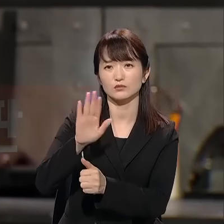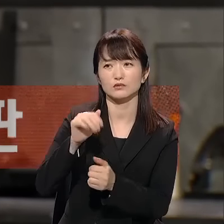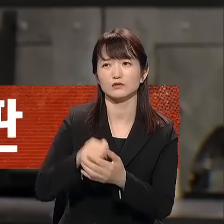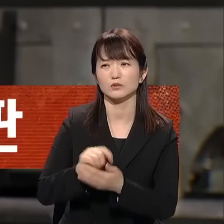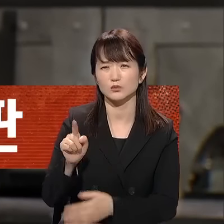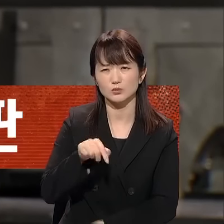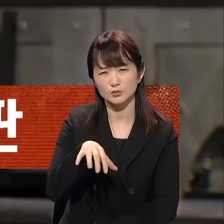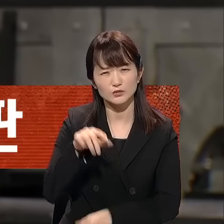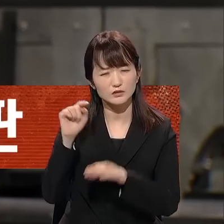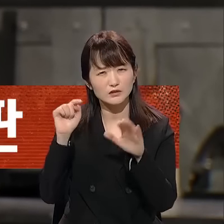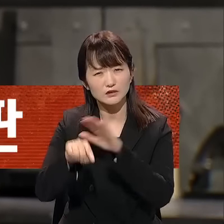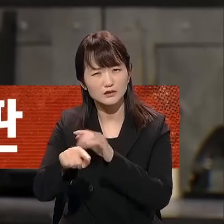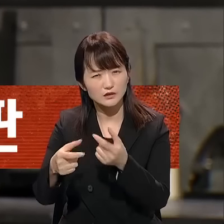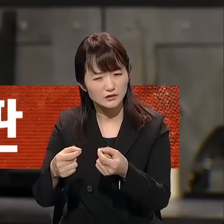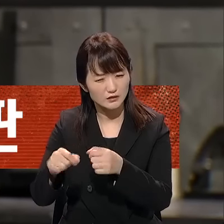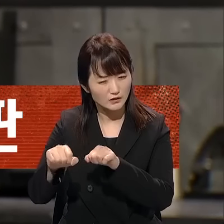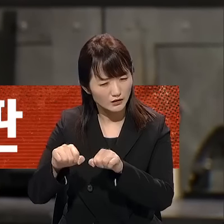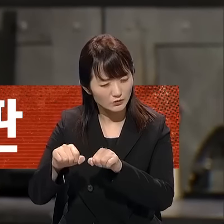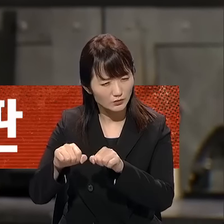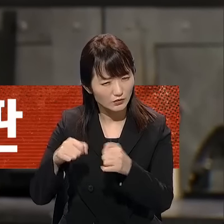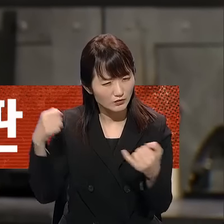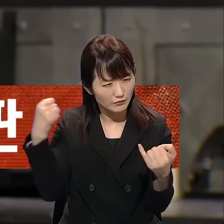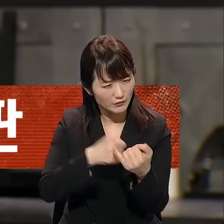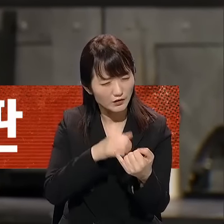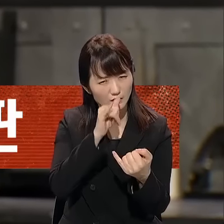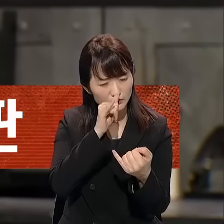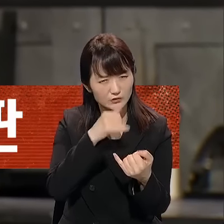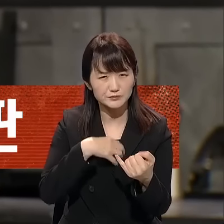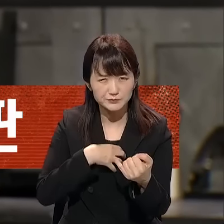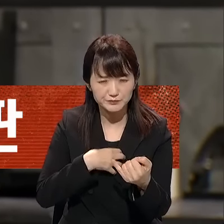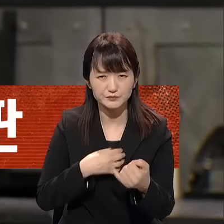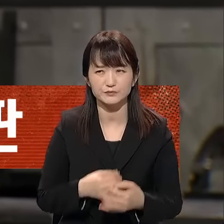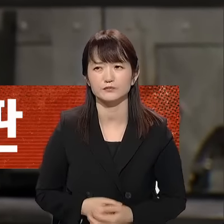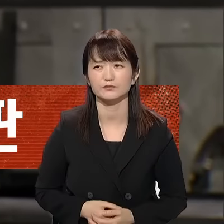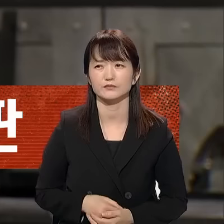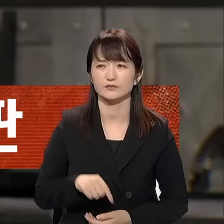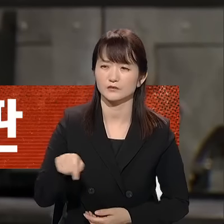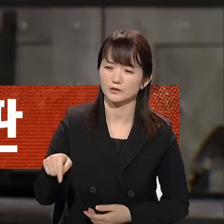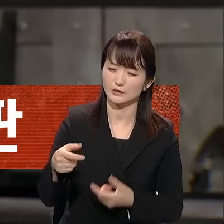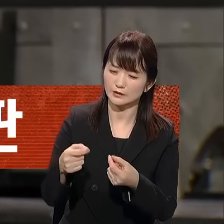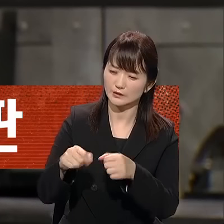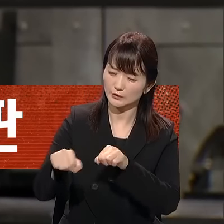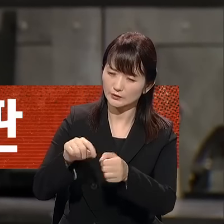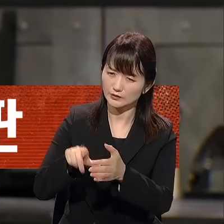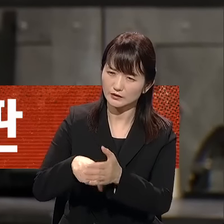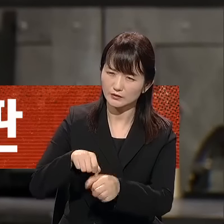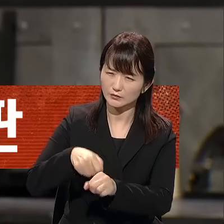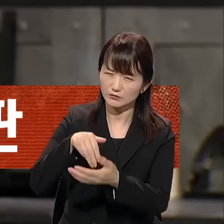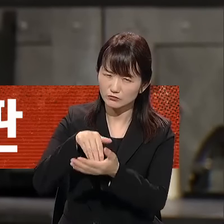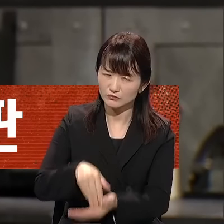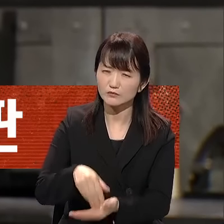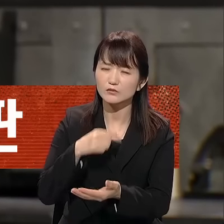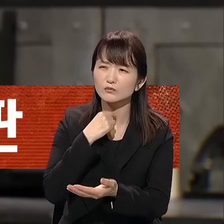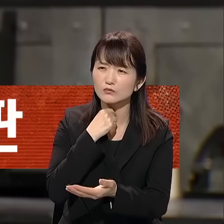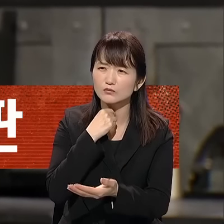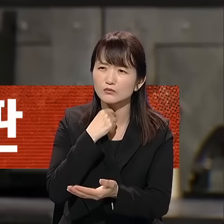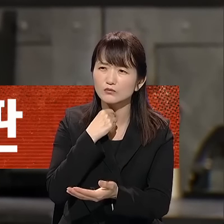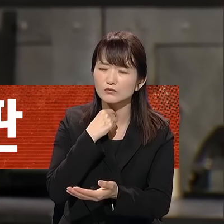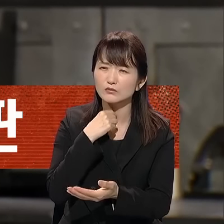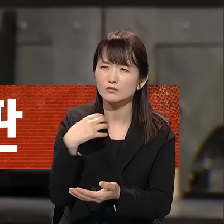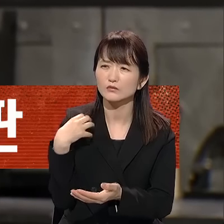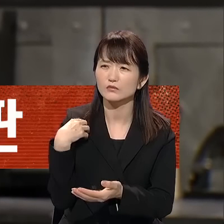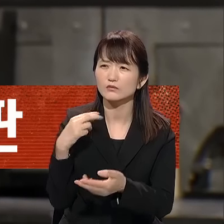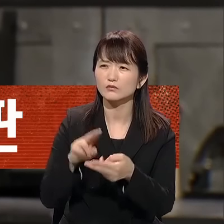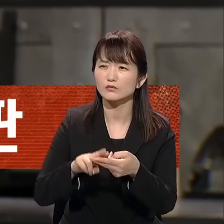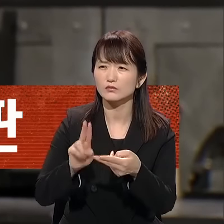불구속기소 이런 행동을 하지 않을까 걱정이 된다고 하는데 요런 행동하게 되면 좀 강력하게 처분 했으면 싶은데 담당 형사가 좀